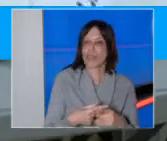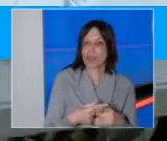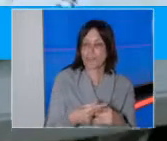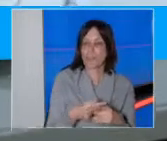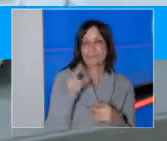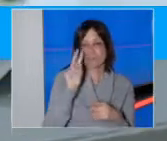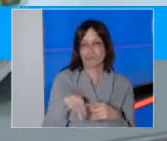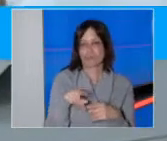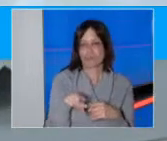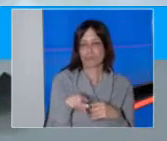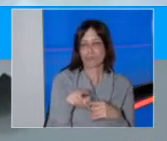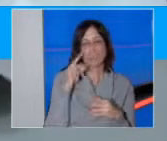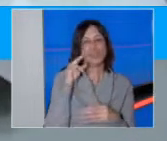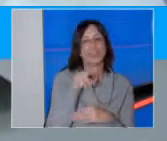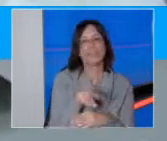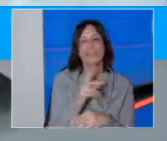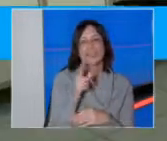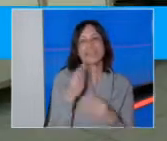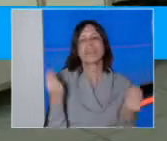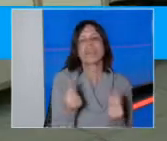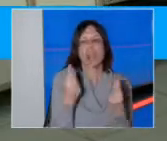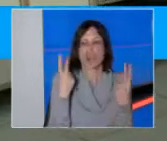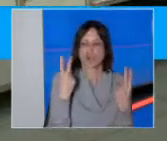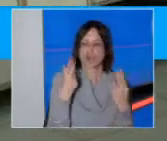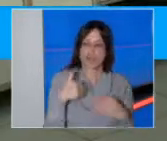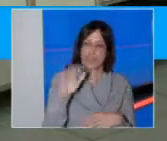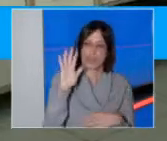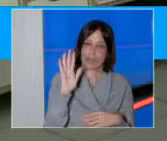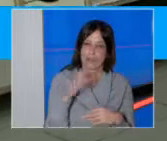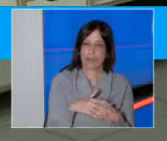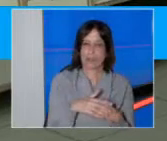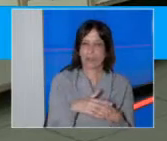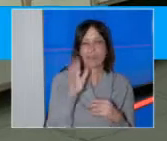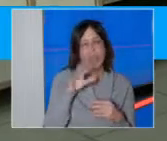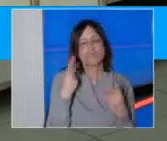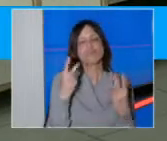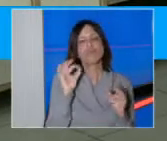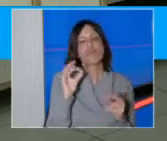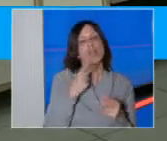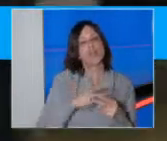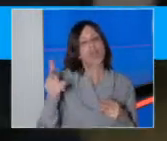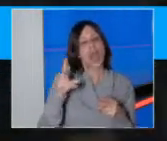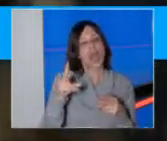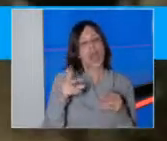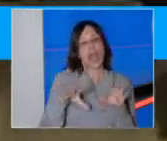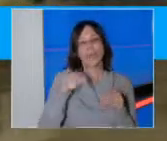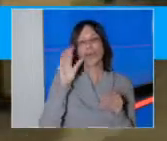פה עניין הזה של השקיפות, זה דבר חשוב ביותר, זה חשוב גם לתואר הבחירות וגם לאמון